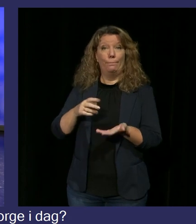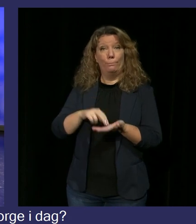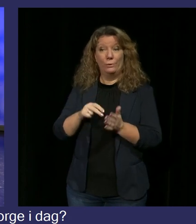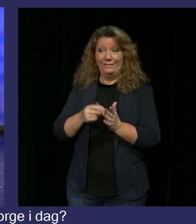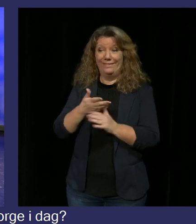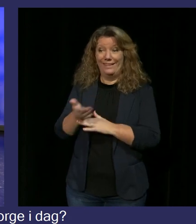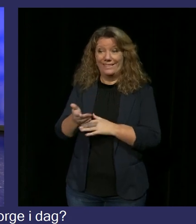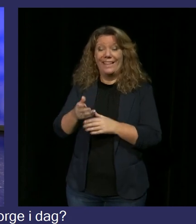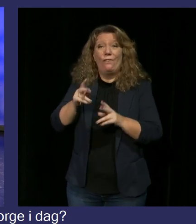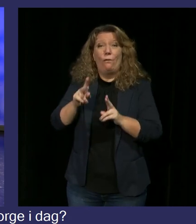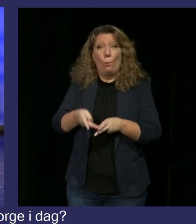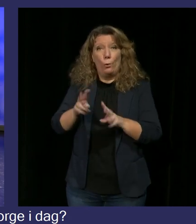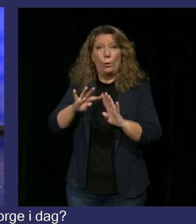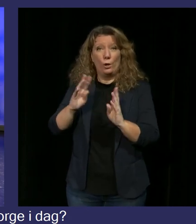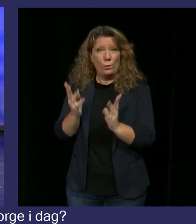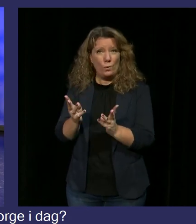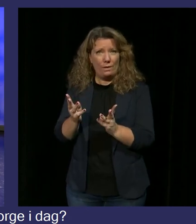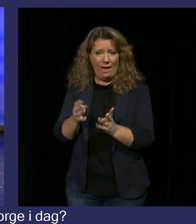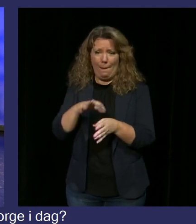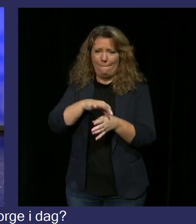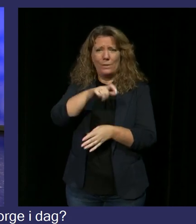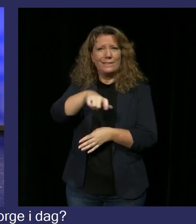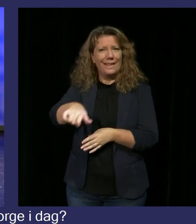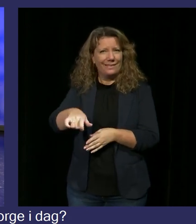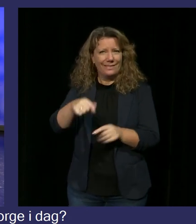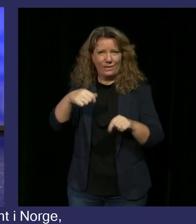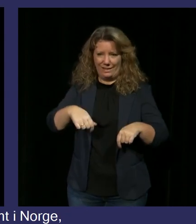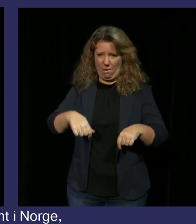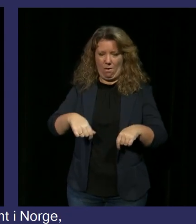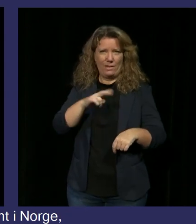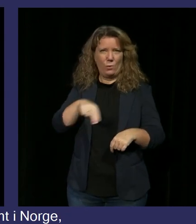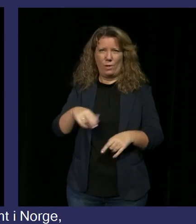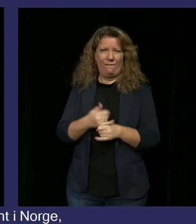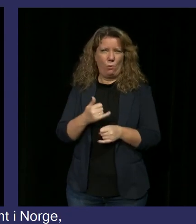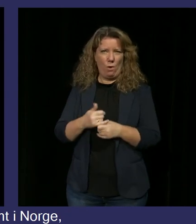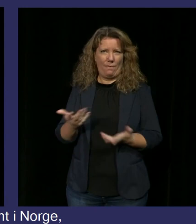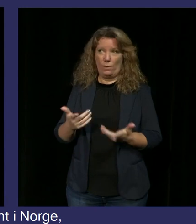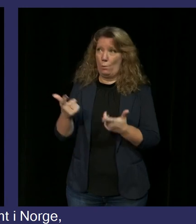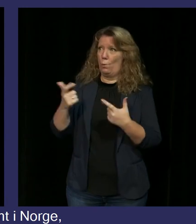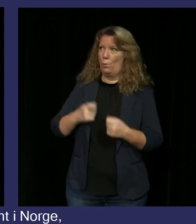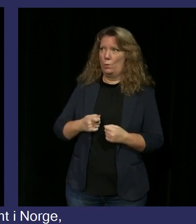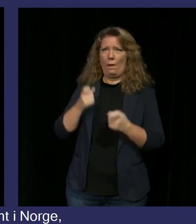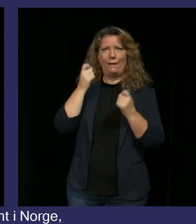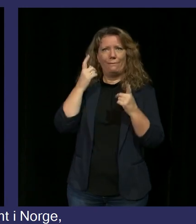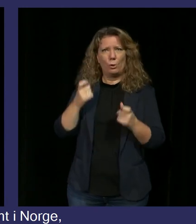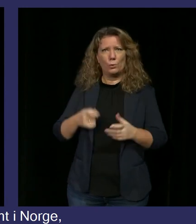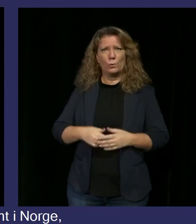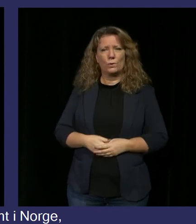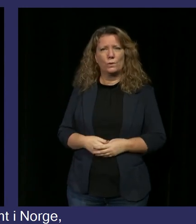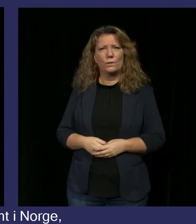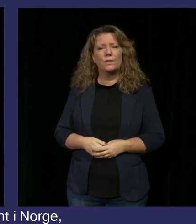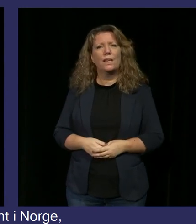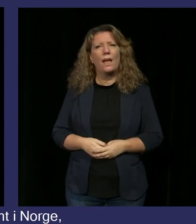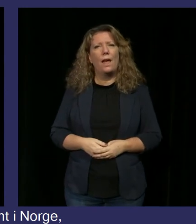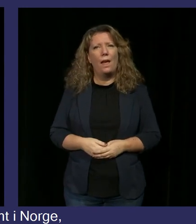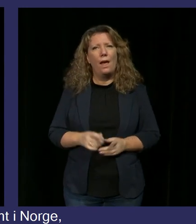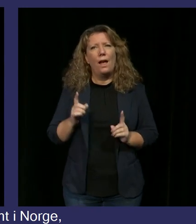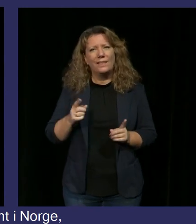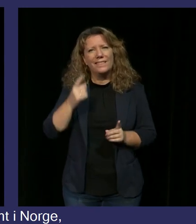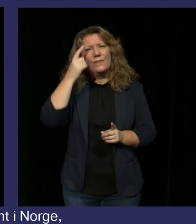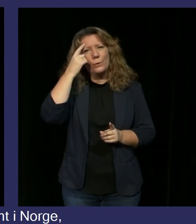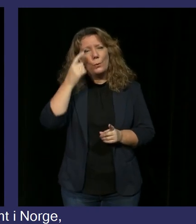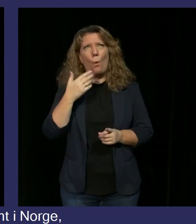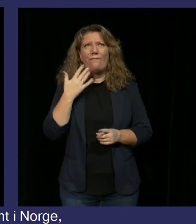være pasient i Norge i dag og motta informasjon? Altså, jeg tror at det å være pasient i Norge, de